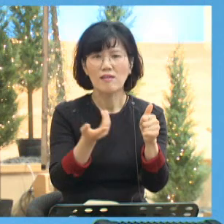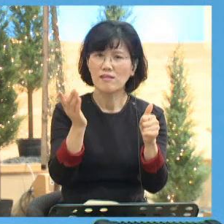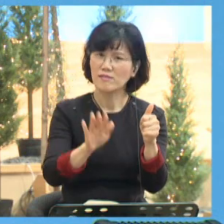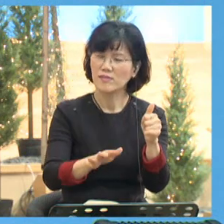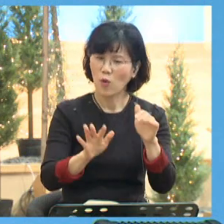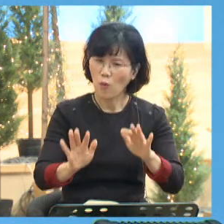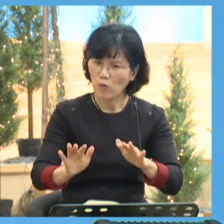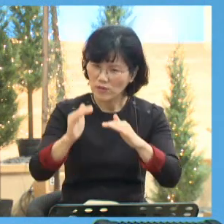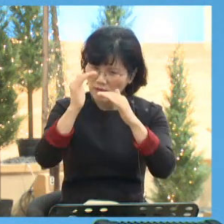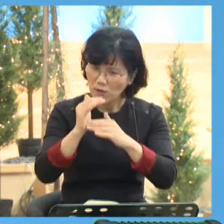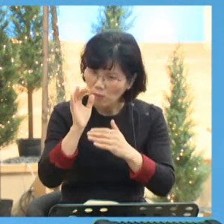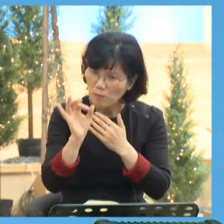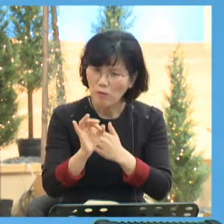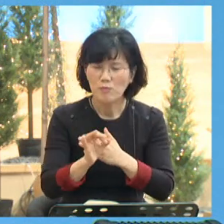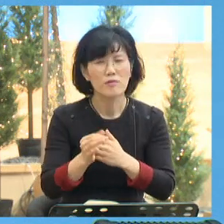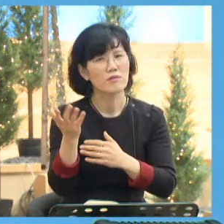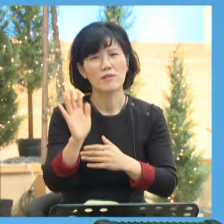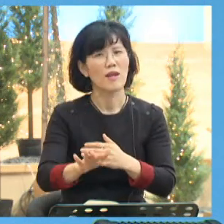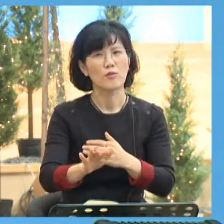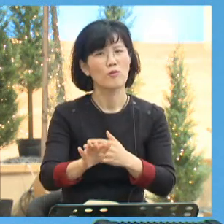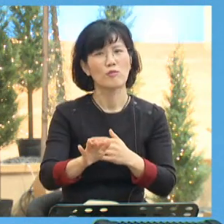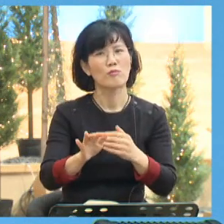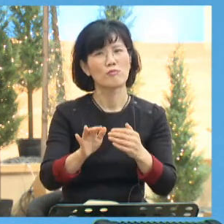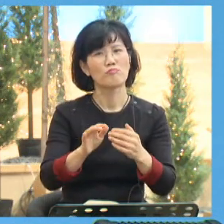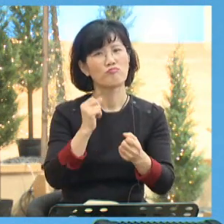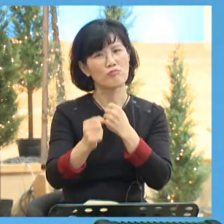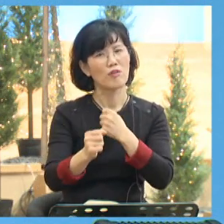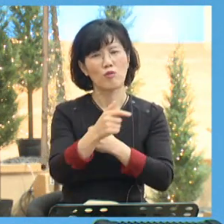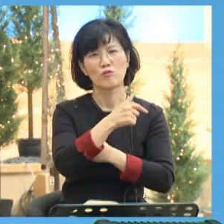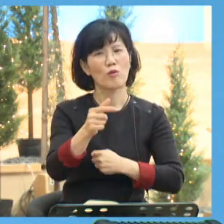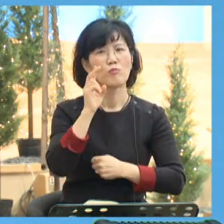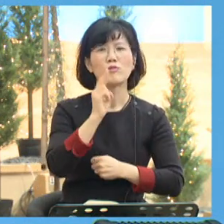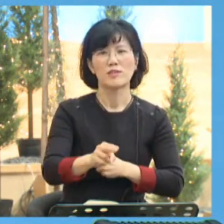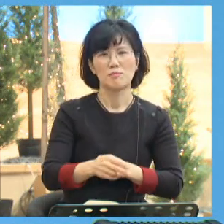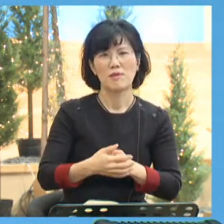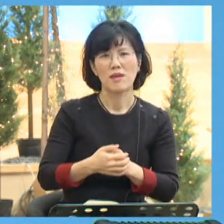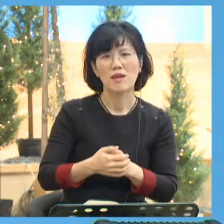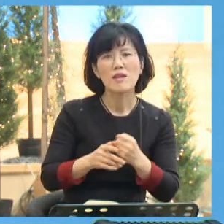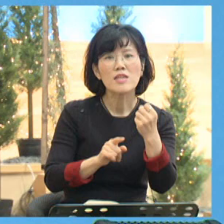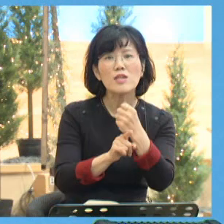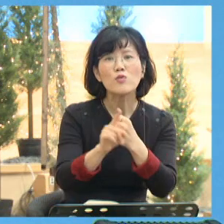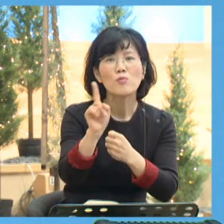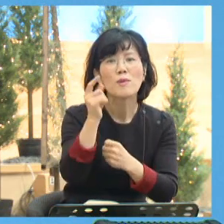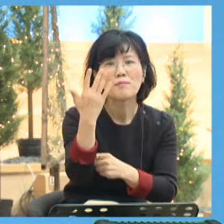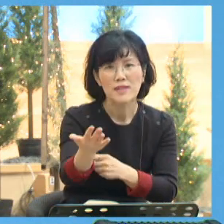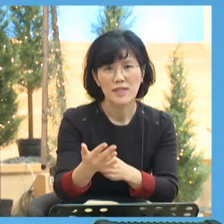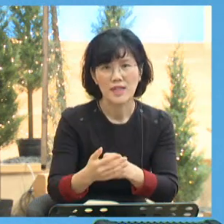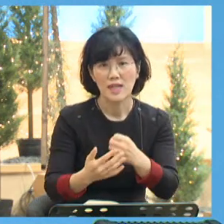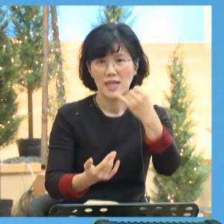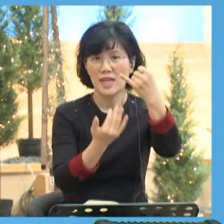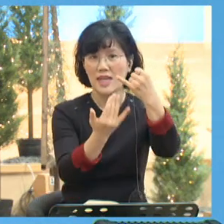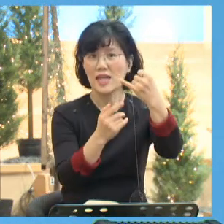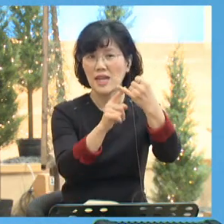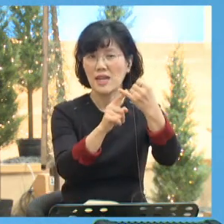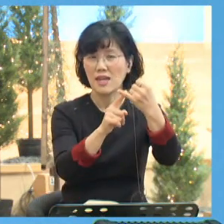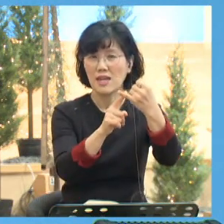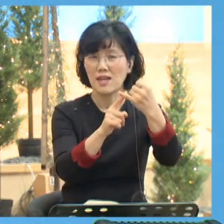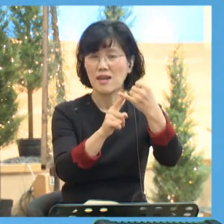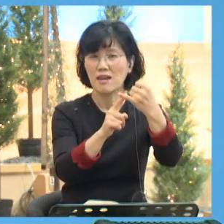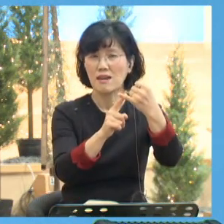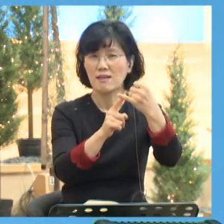올 봄 을 보내게 너무 지났죠 왜 그랬을까 이유가 뭘까 입다의 이런 잔인성이